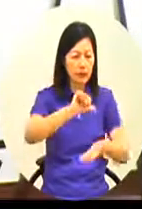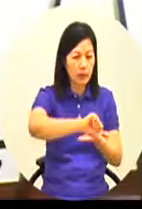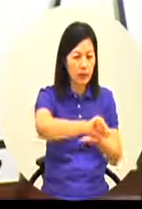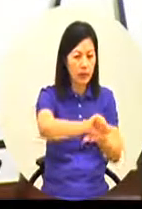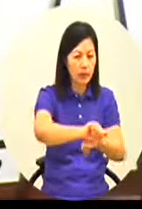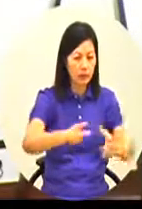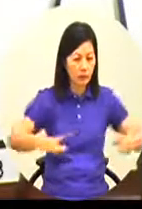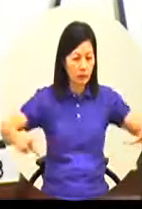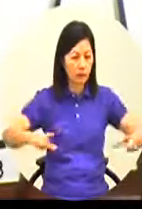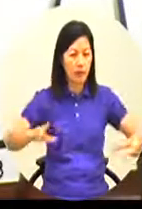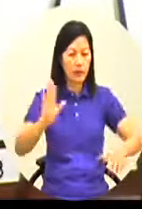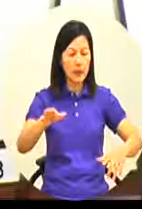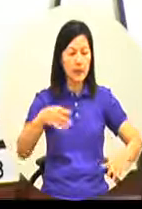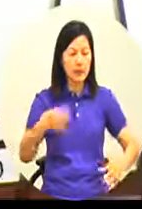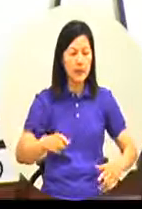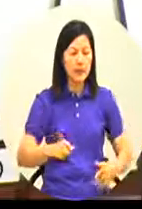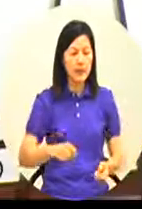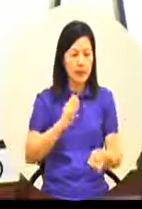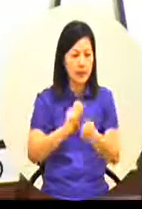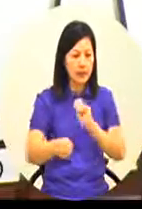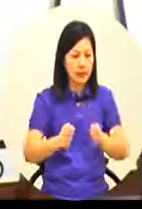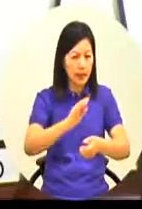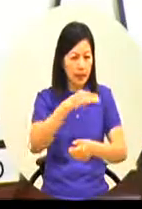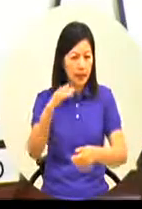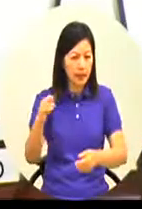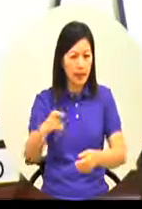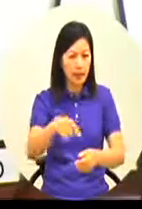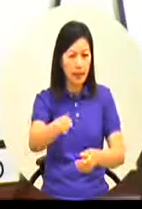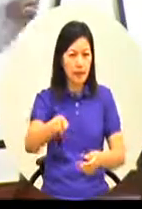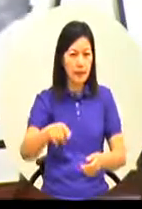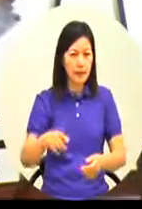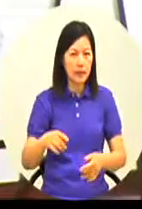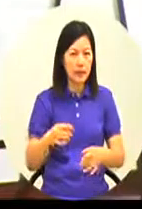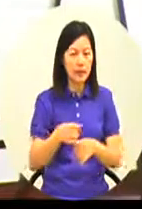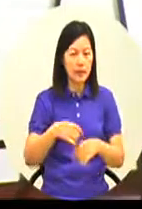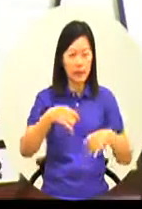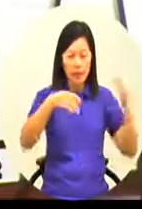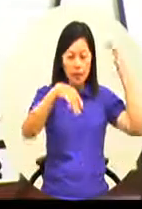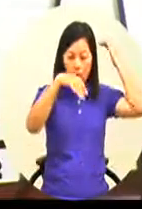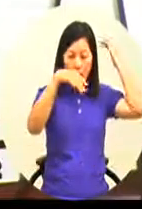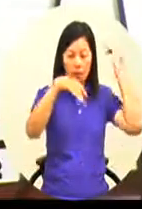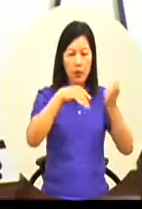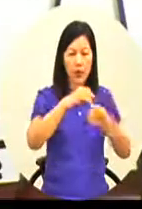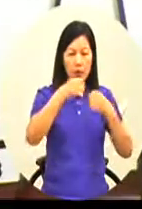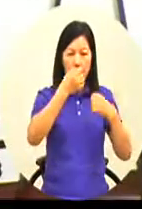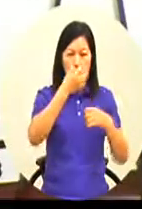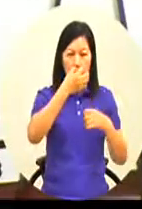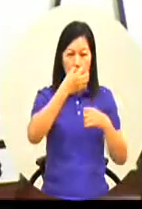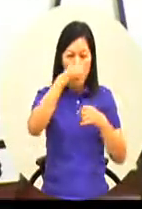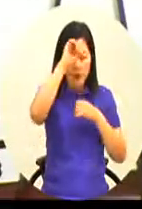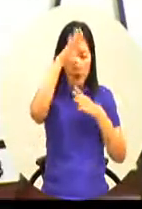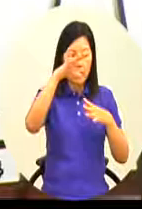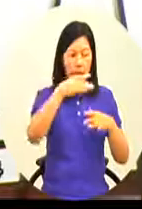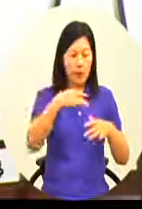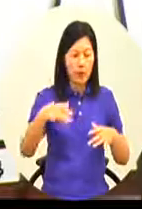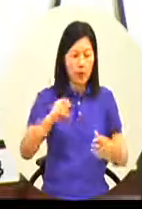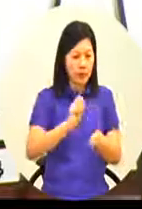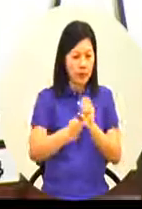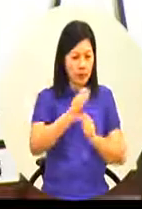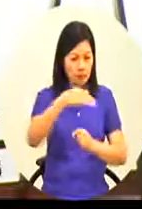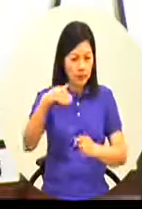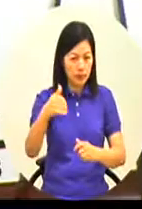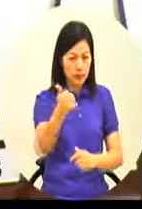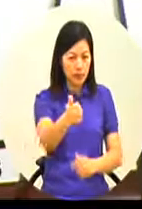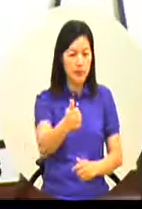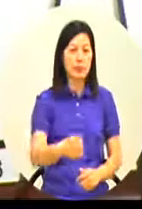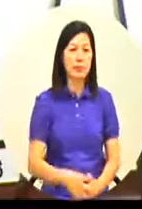个地方就是柴山的凤凰木，你说哪一个最漂亮？那当然是柴山的最漂亮。那所以那天包含有护